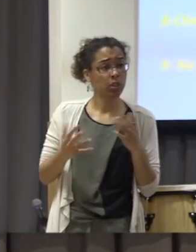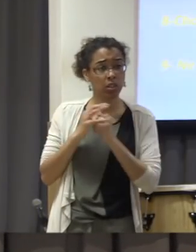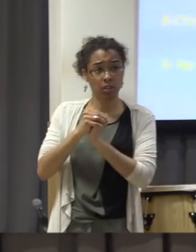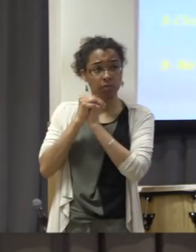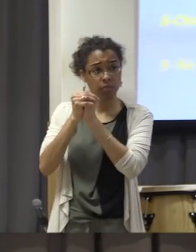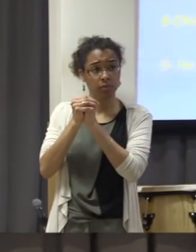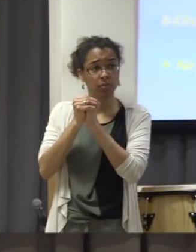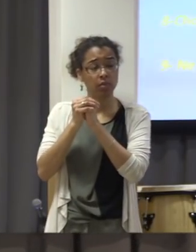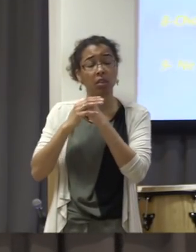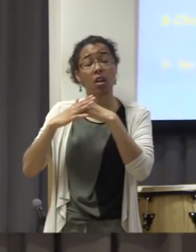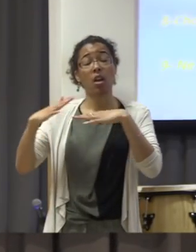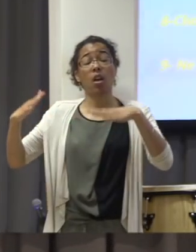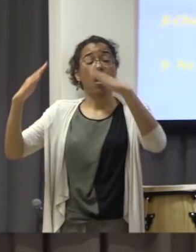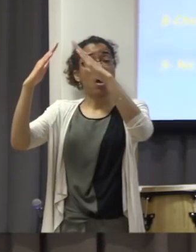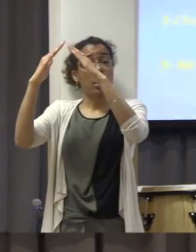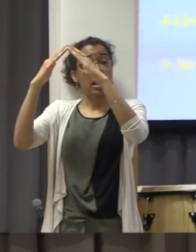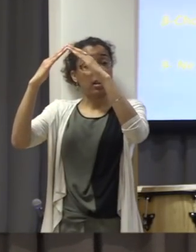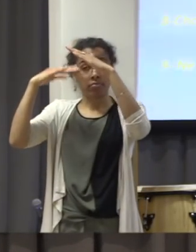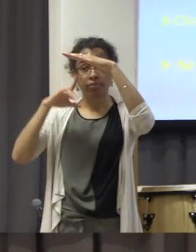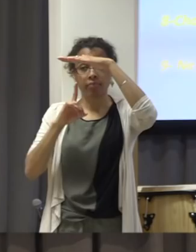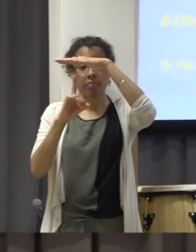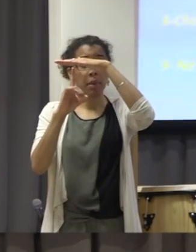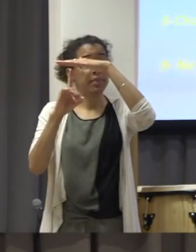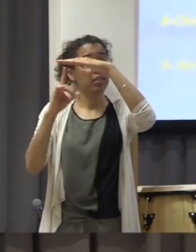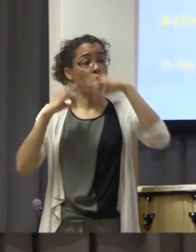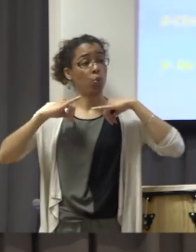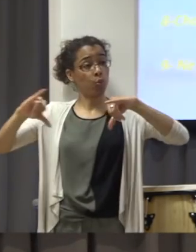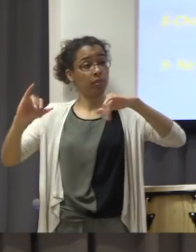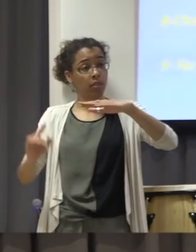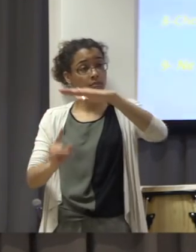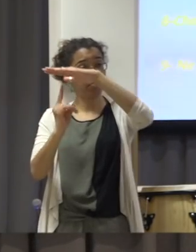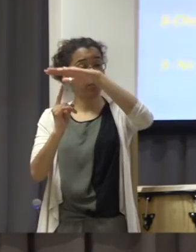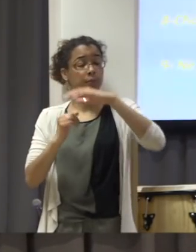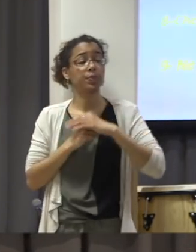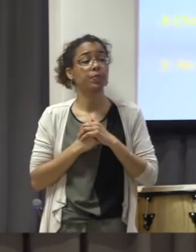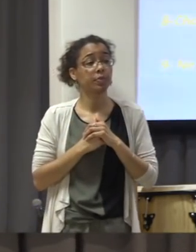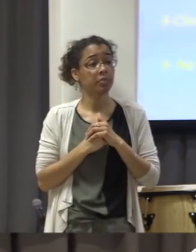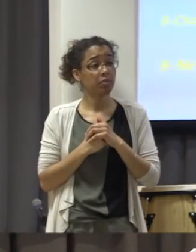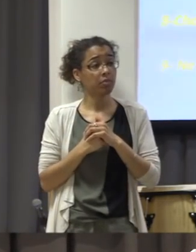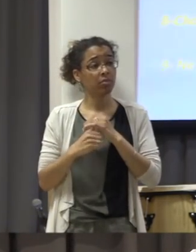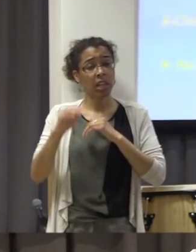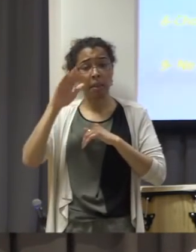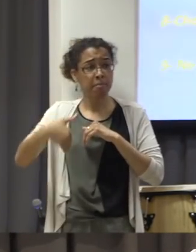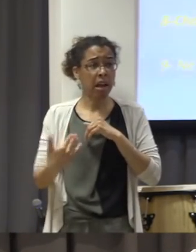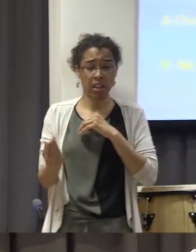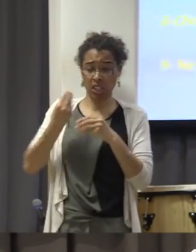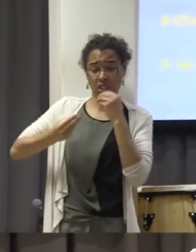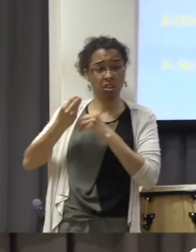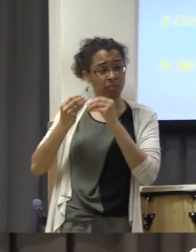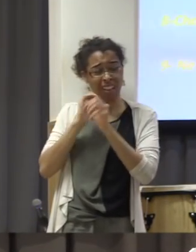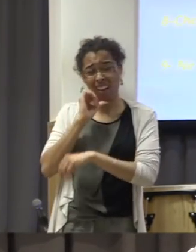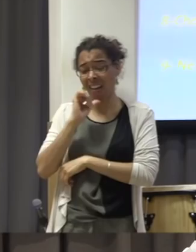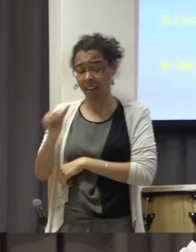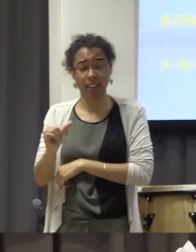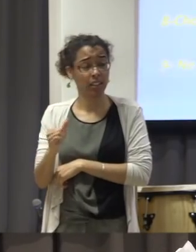demeure sous l'abri du Très-Haut repose à l'ombre du Tout-Puissant. Aucun mal ne m'arrivera, aucun flot ne m'approchera.